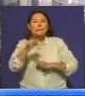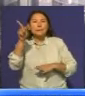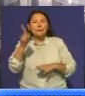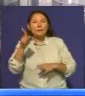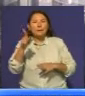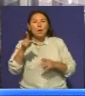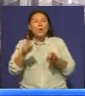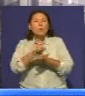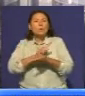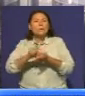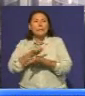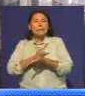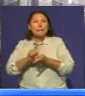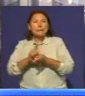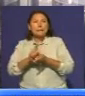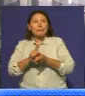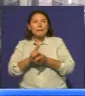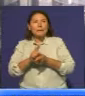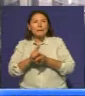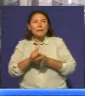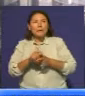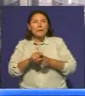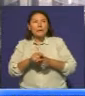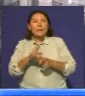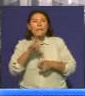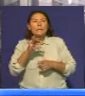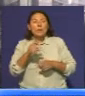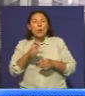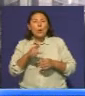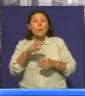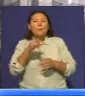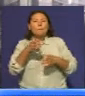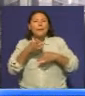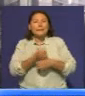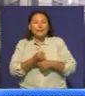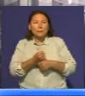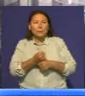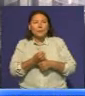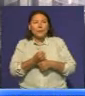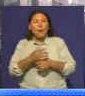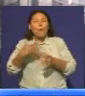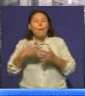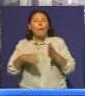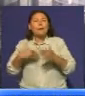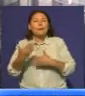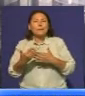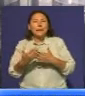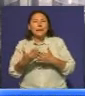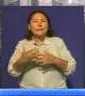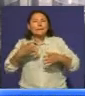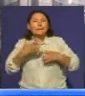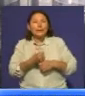заңнамалық өзгерістер енгізіліп, бұлардың кедергілердің көлемін азайту, оларды 7-ден 4-ке дейін